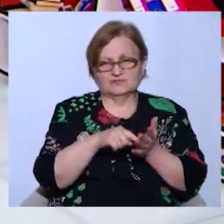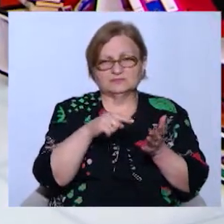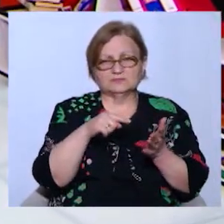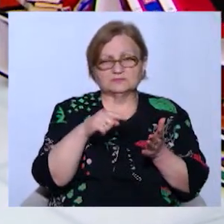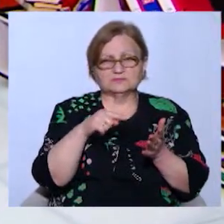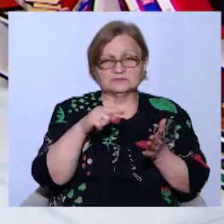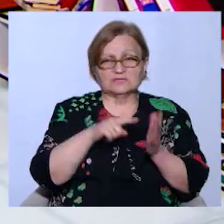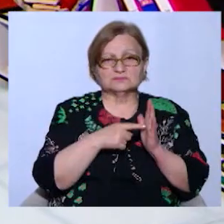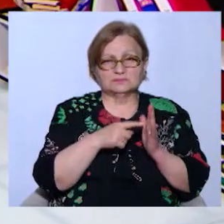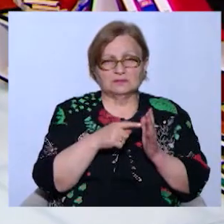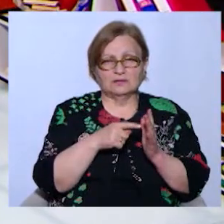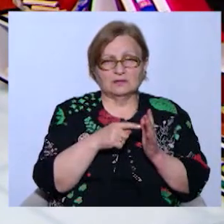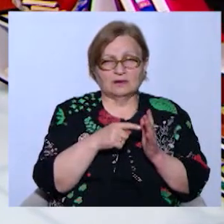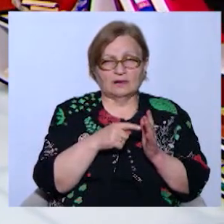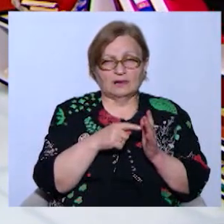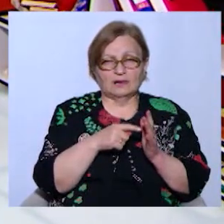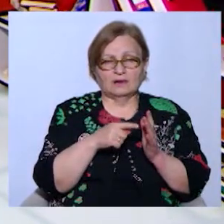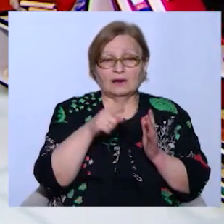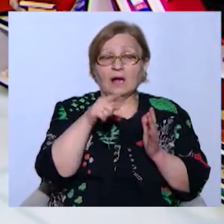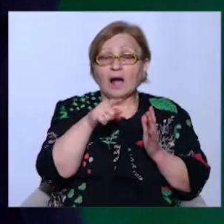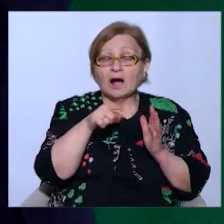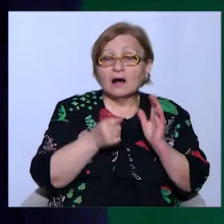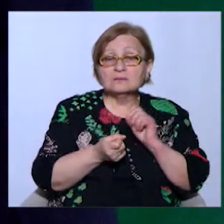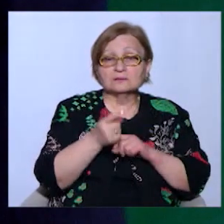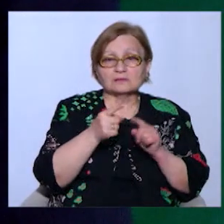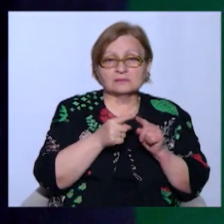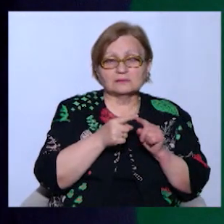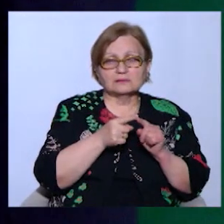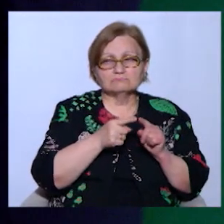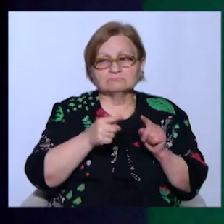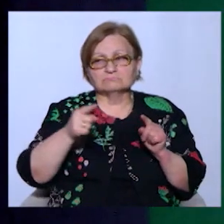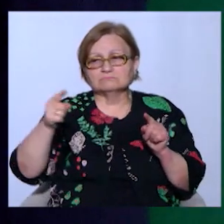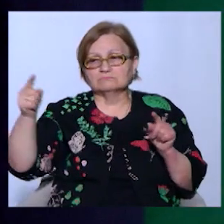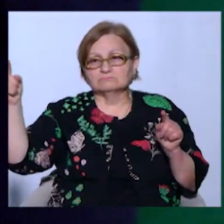წერტილი. ამ წერტილიდან სხივი, აი რა არის სხივი?